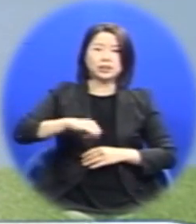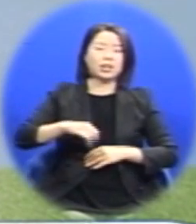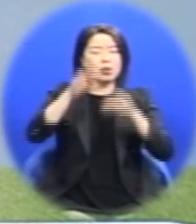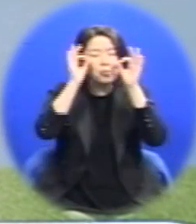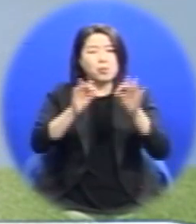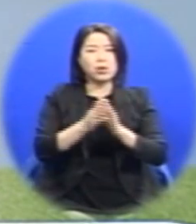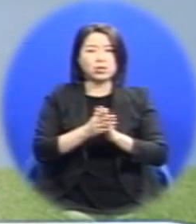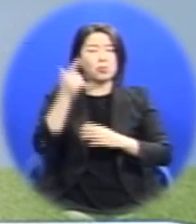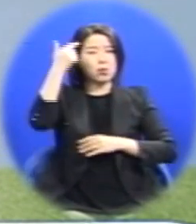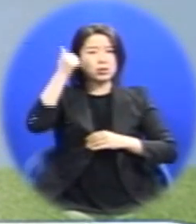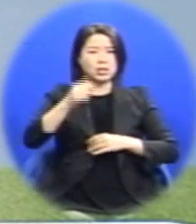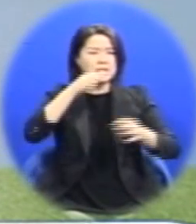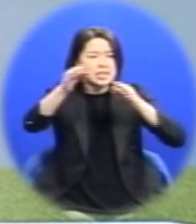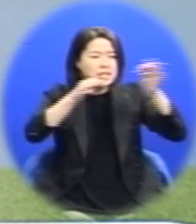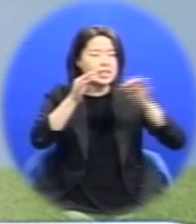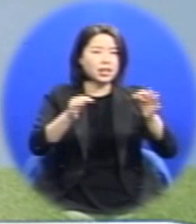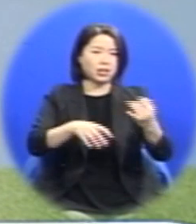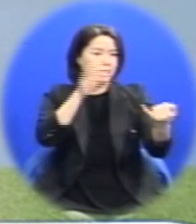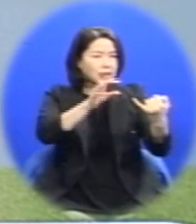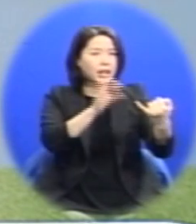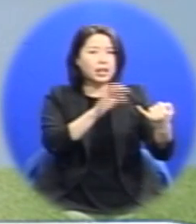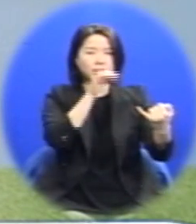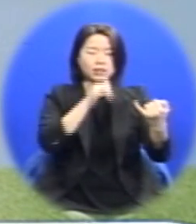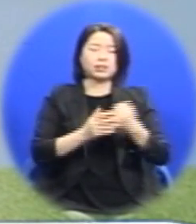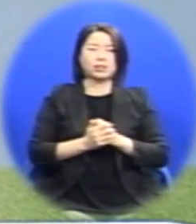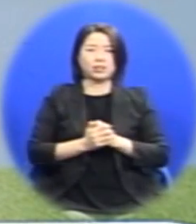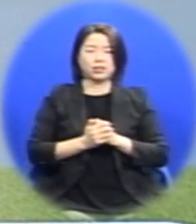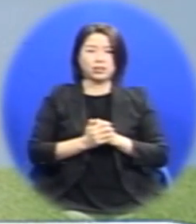보면서 막 목사님이 막 소리소리 지르면서 야단을 쳤어요.